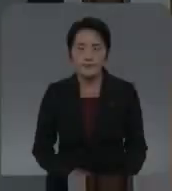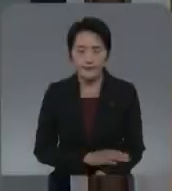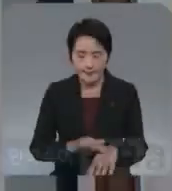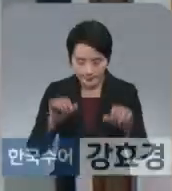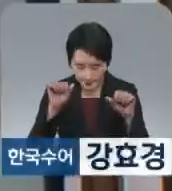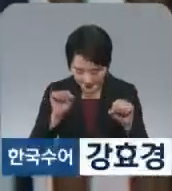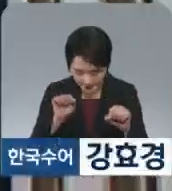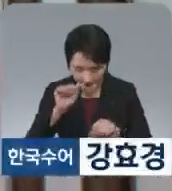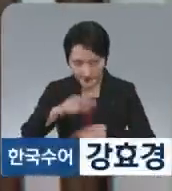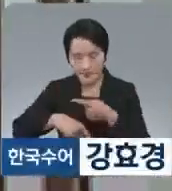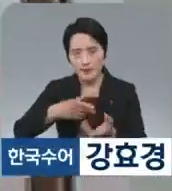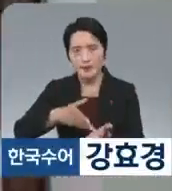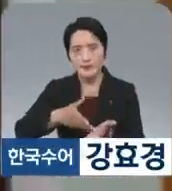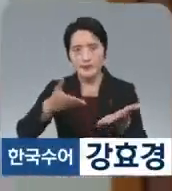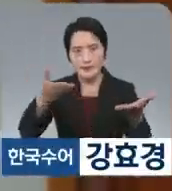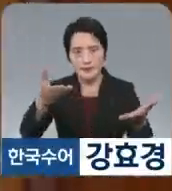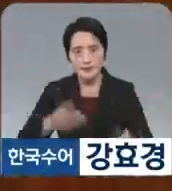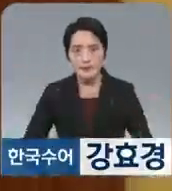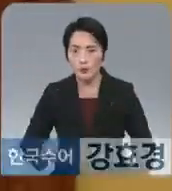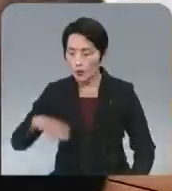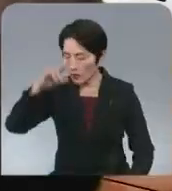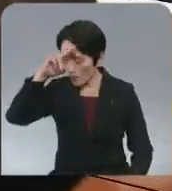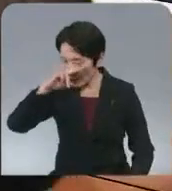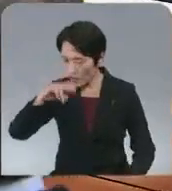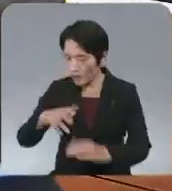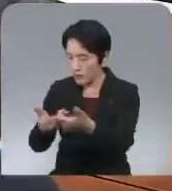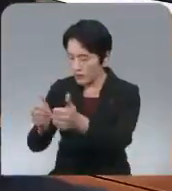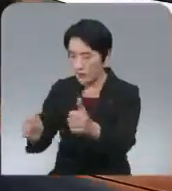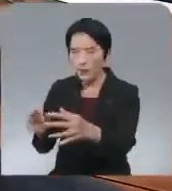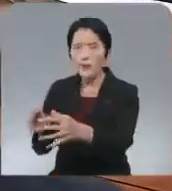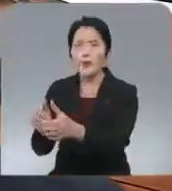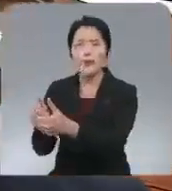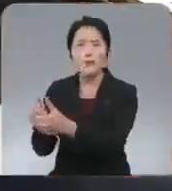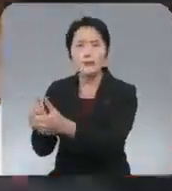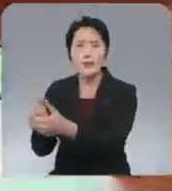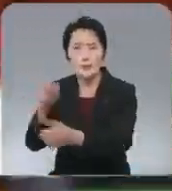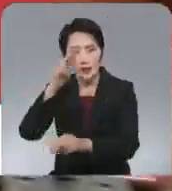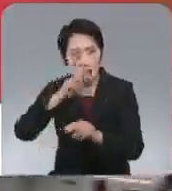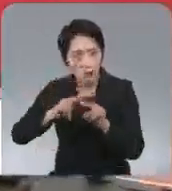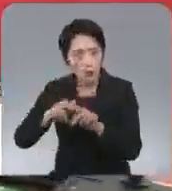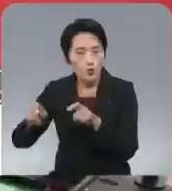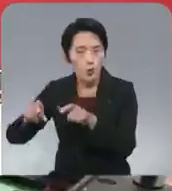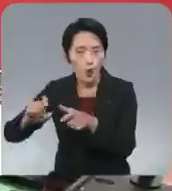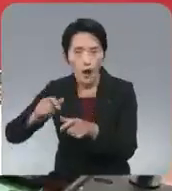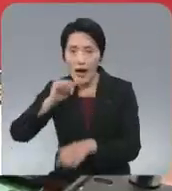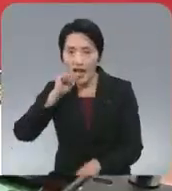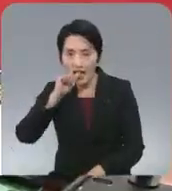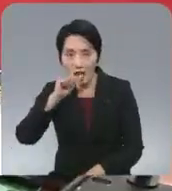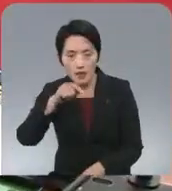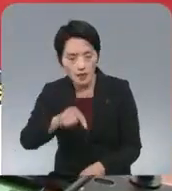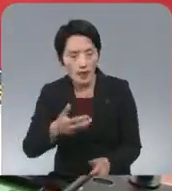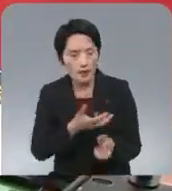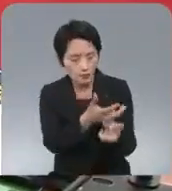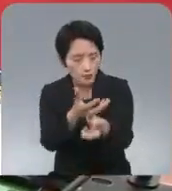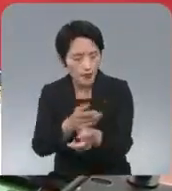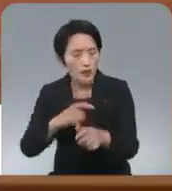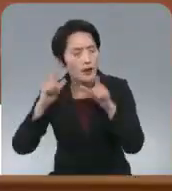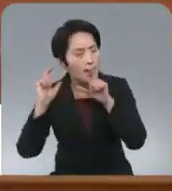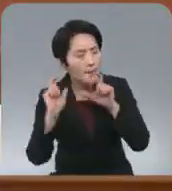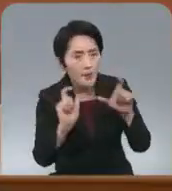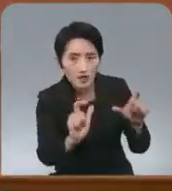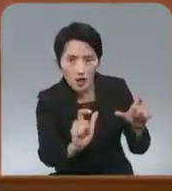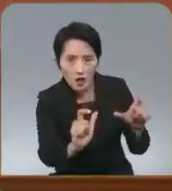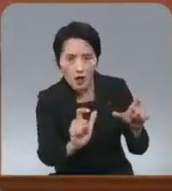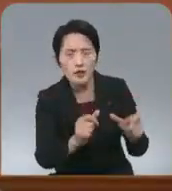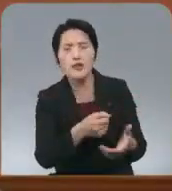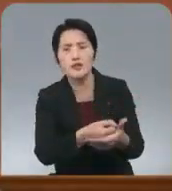tại cuộc họp Nội các bất thường ngày 8 tháng 12 chính phủ Hàn Quốc quyết định Ban Tiếp lệnh cưỡng chế người lao động vận tải ở lĩnh vực thép hóa dầu